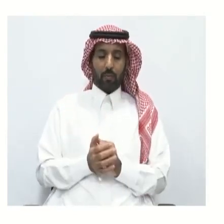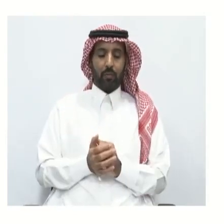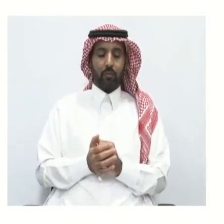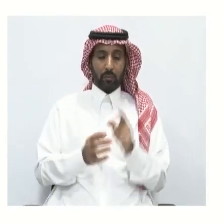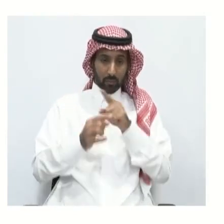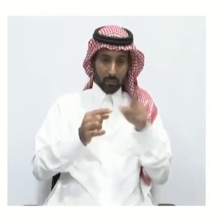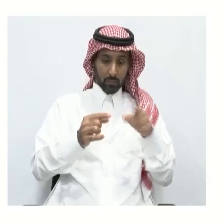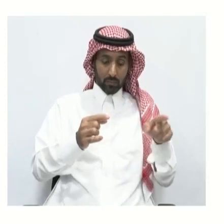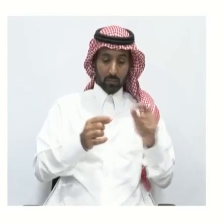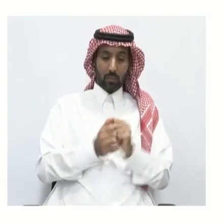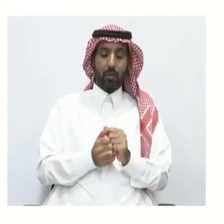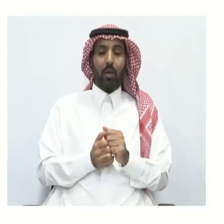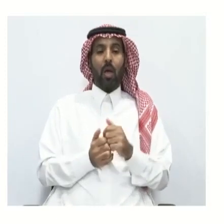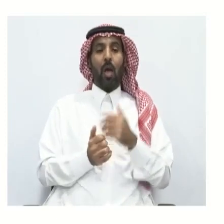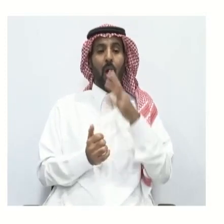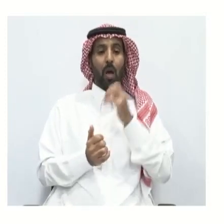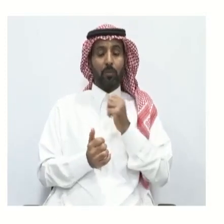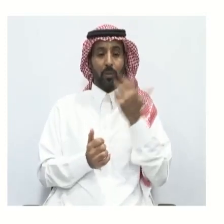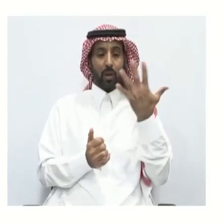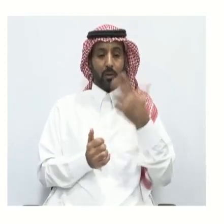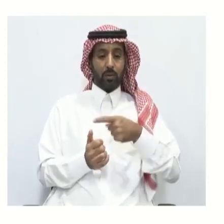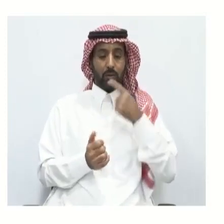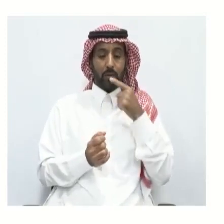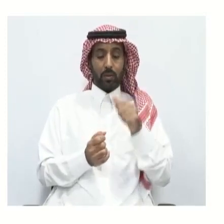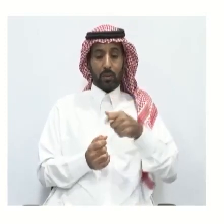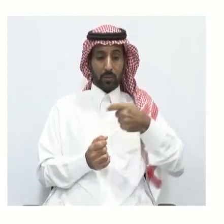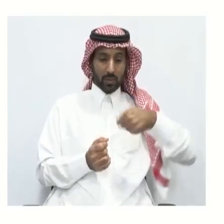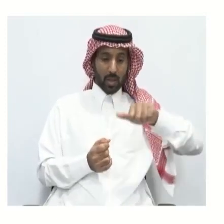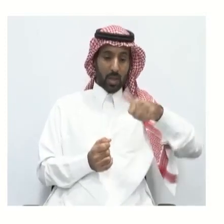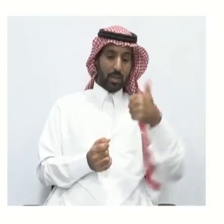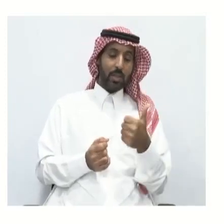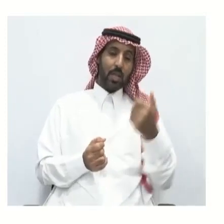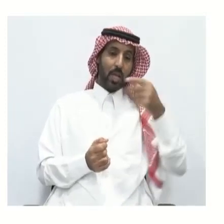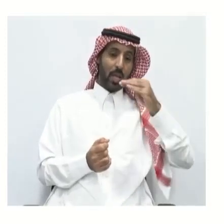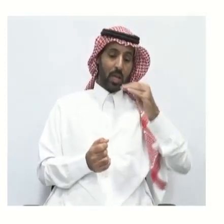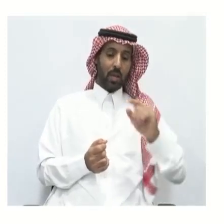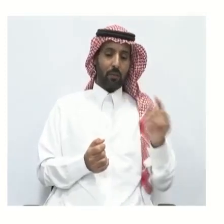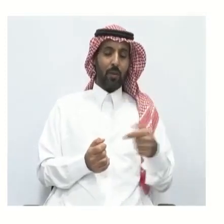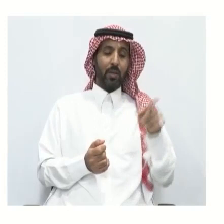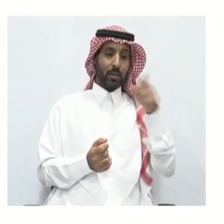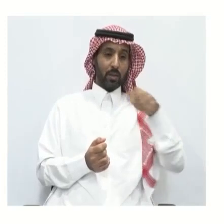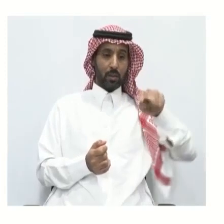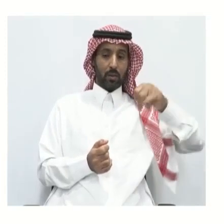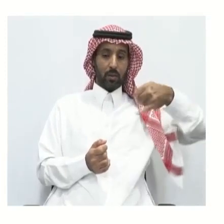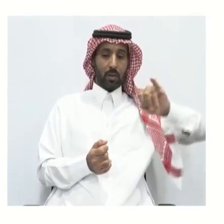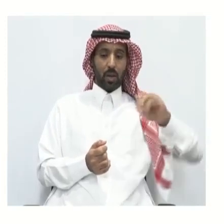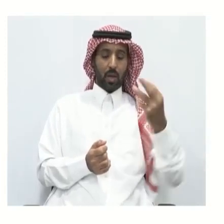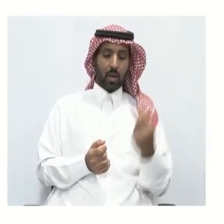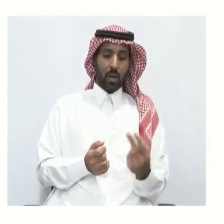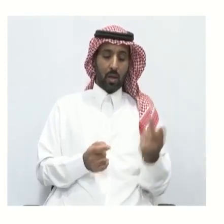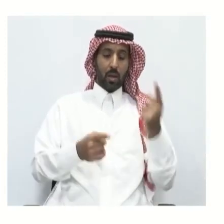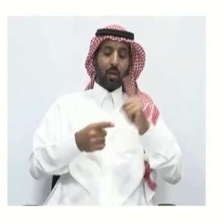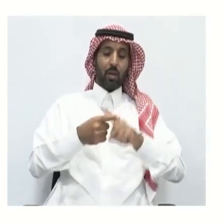الناتج هنا 515 هذا الفعل و610 وهو النظري ثم نضربها في